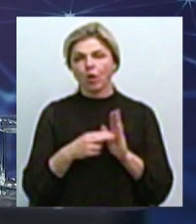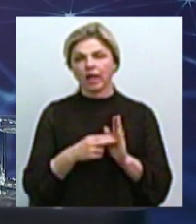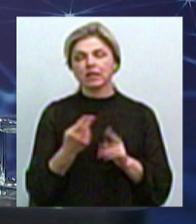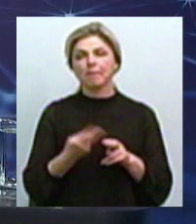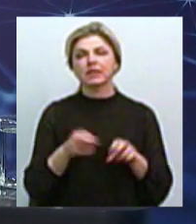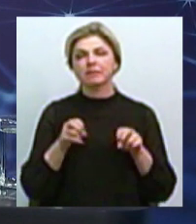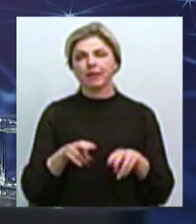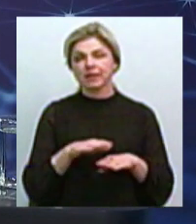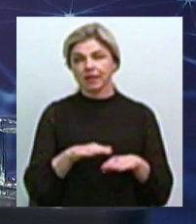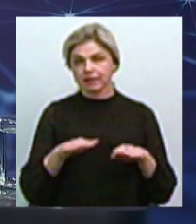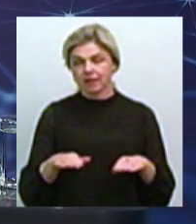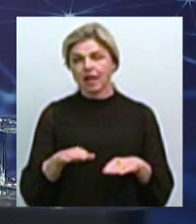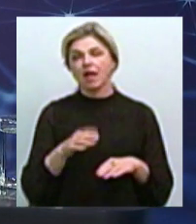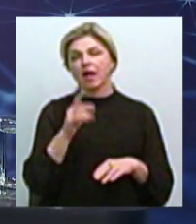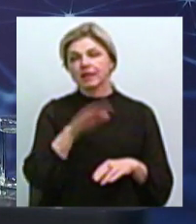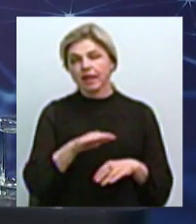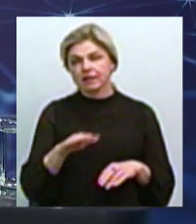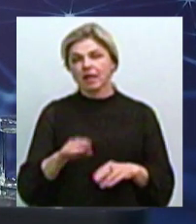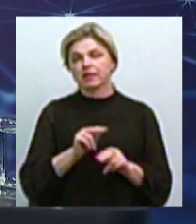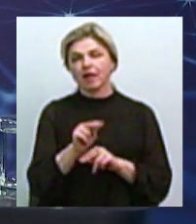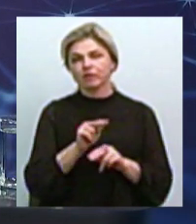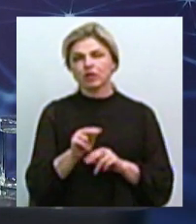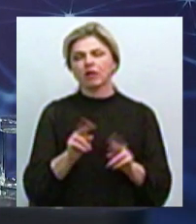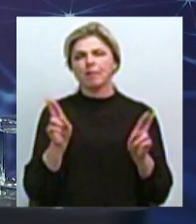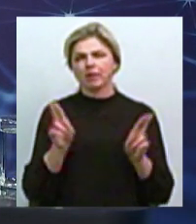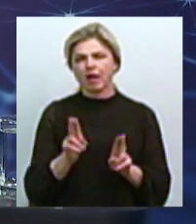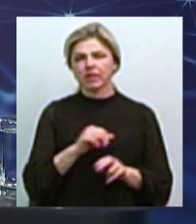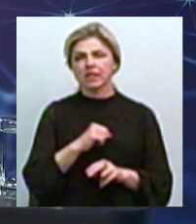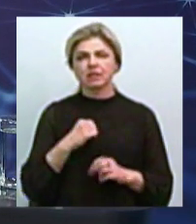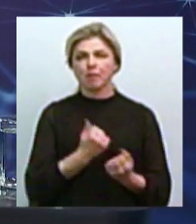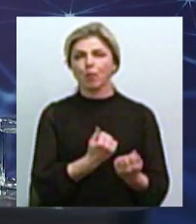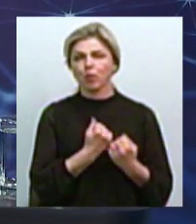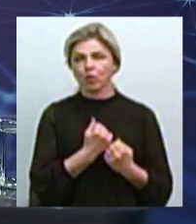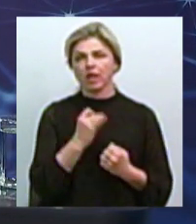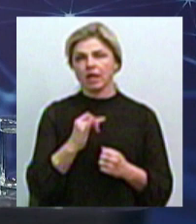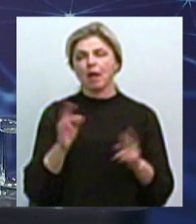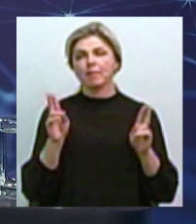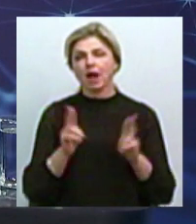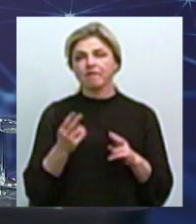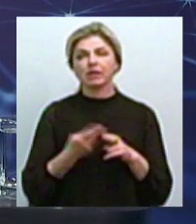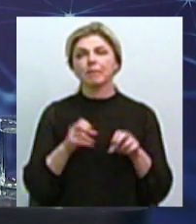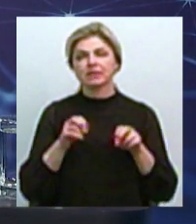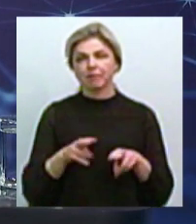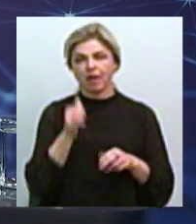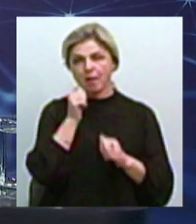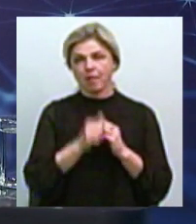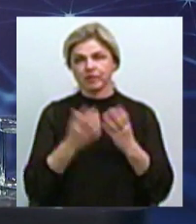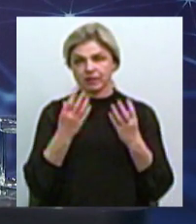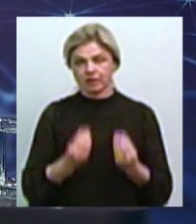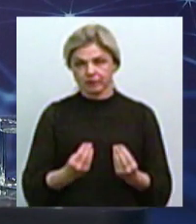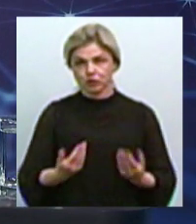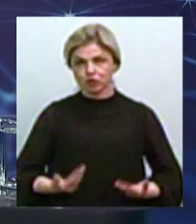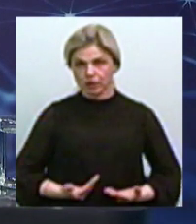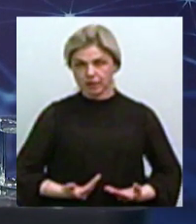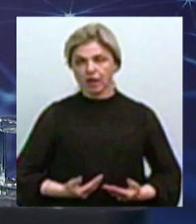рамках якого дітей і підлітків навчали основам самооборони та правилам безпеки у повсякденному житті. Чому